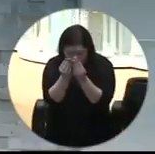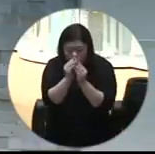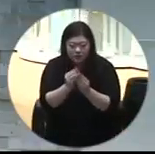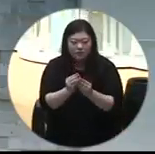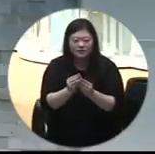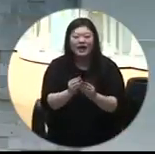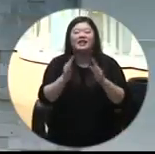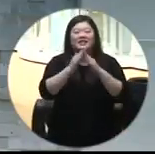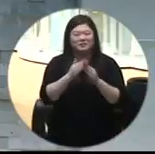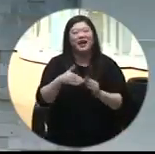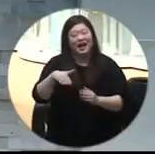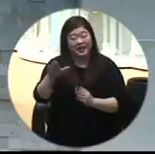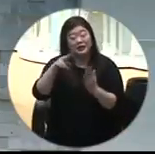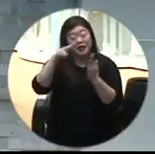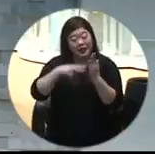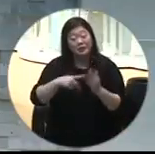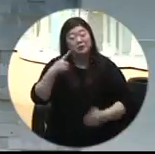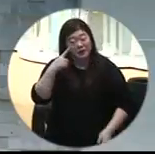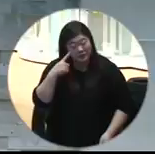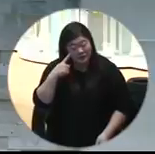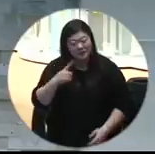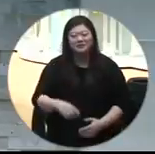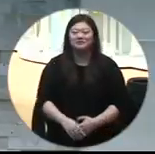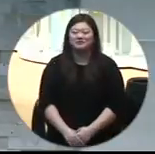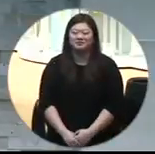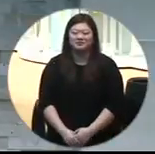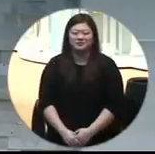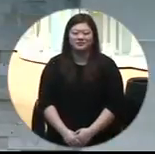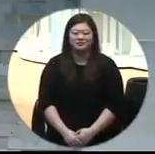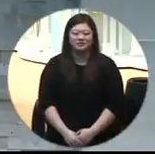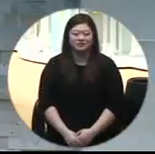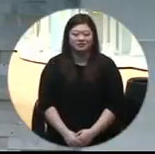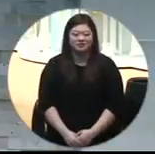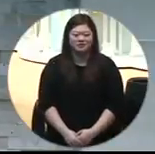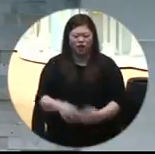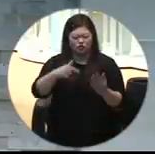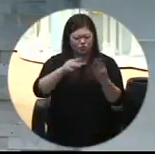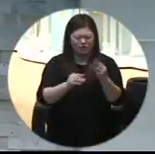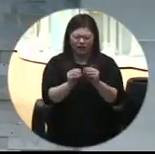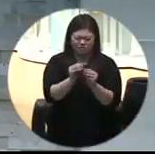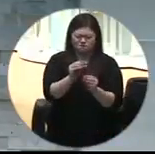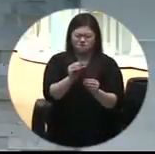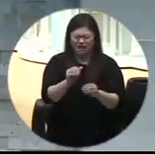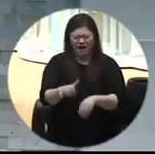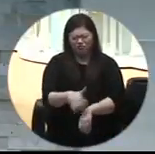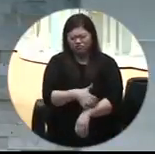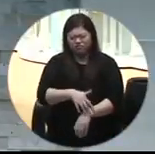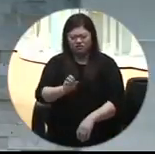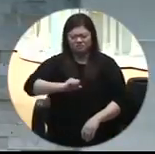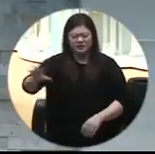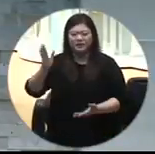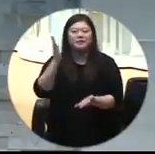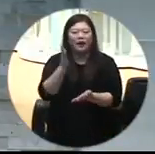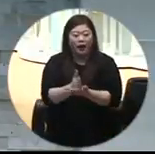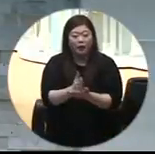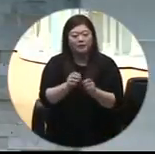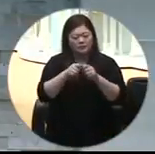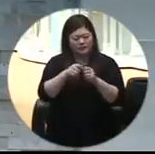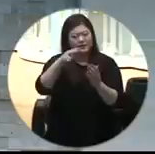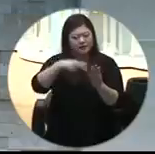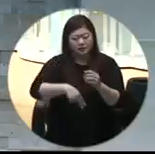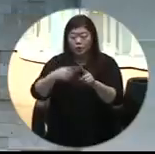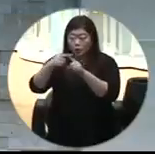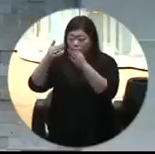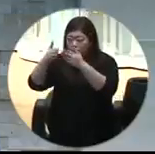집에 가시거든요. 주부 한 글자 놓치면 다 보세요. 그게 다 이런 기도 응답받는 길이에요. 교회가 방향 잡고